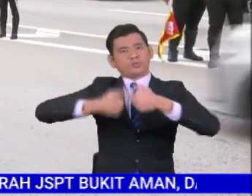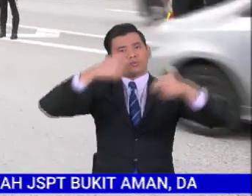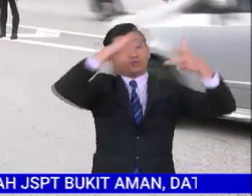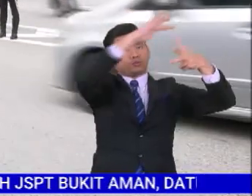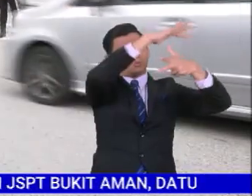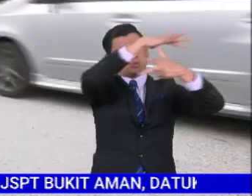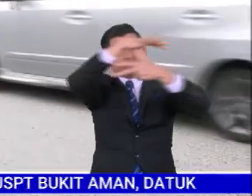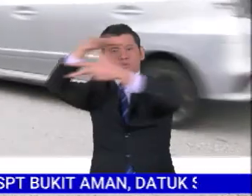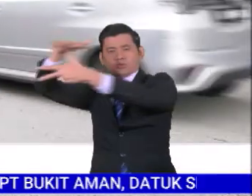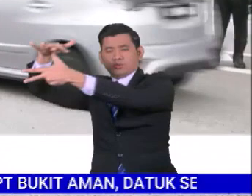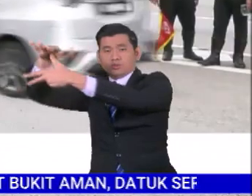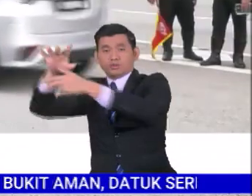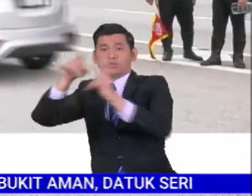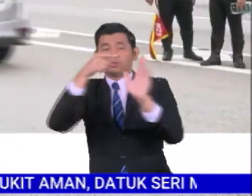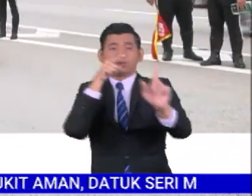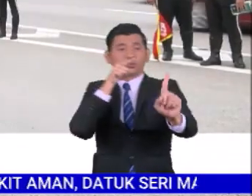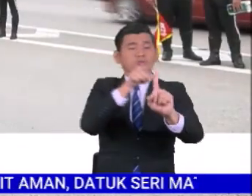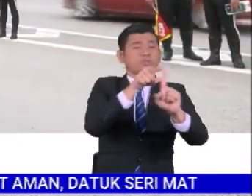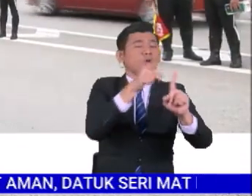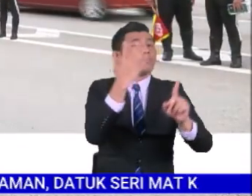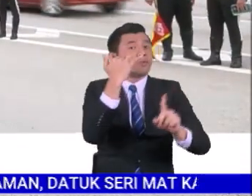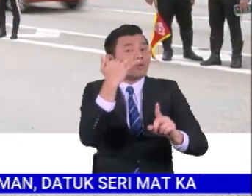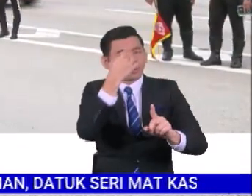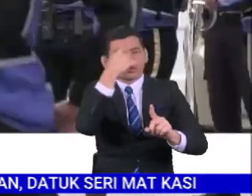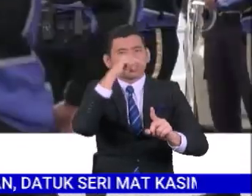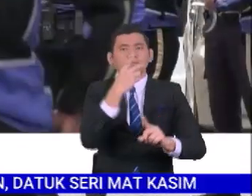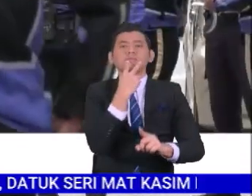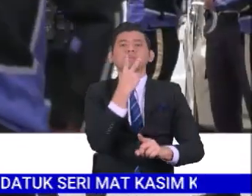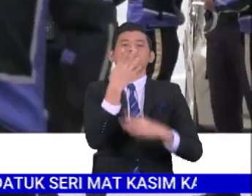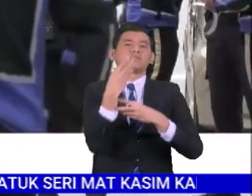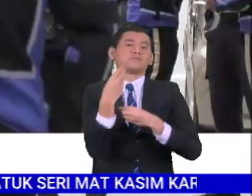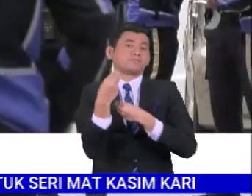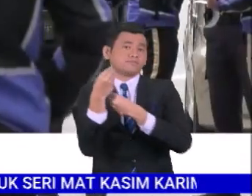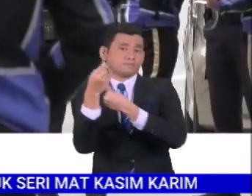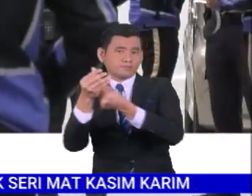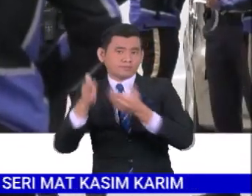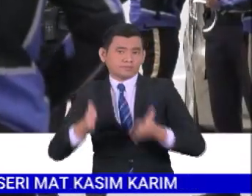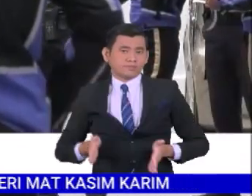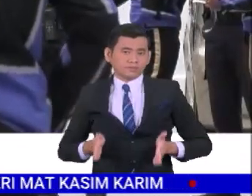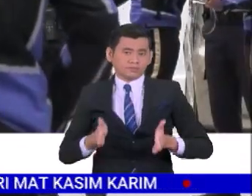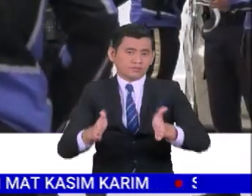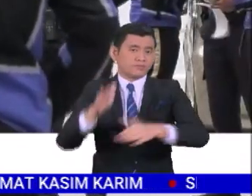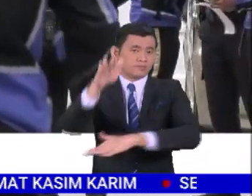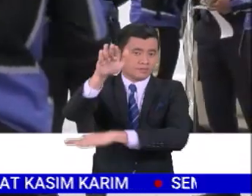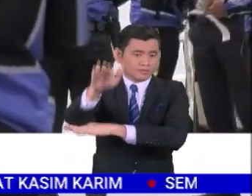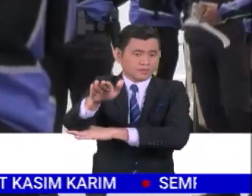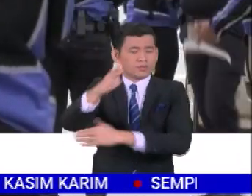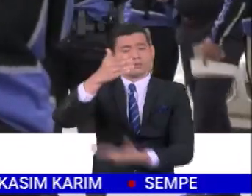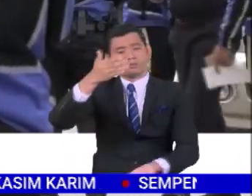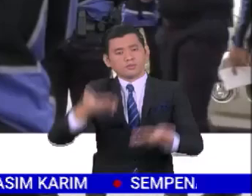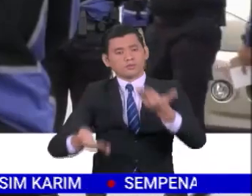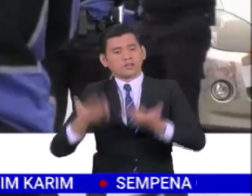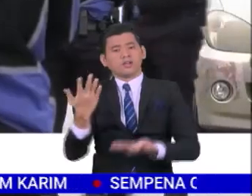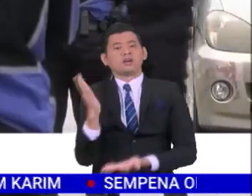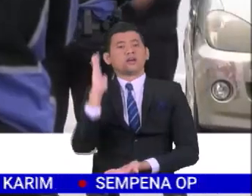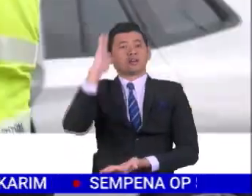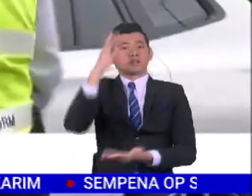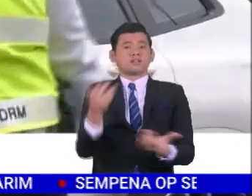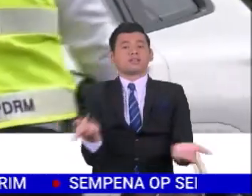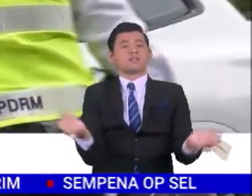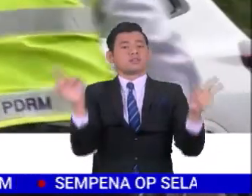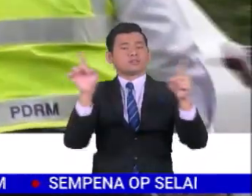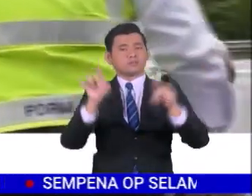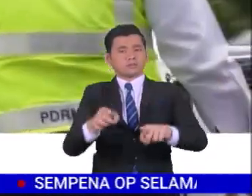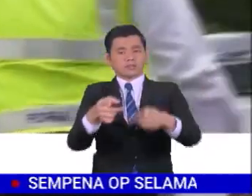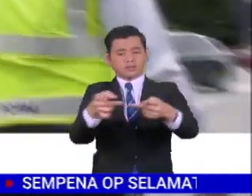ini bertujuan untuk menjamin kelancaran lalu lintas pada petang ini yang kita jangka akan berlaku di